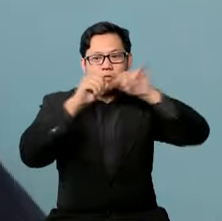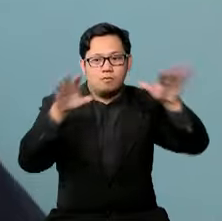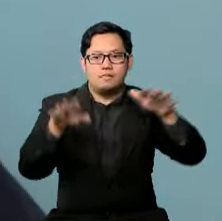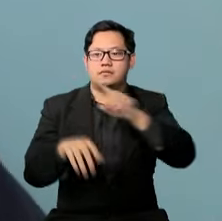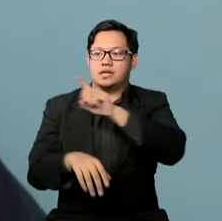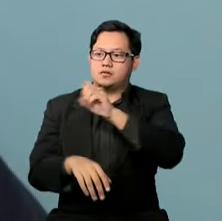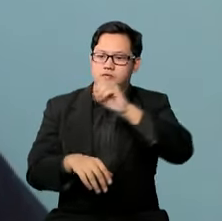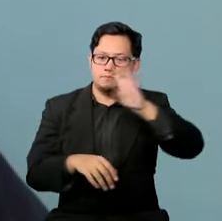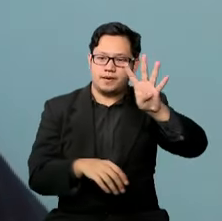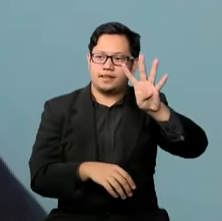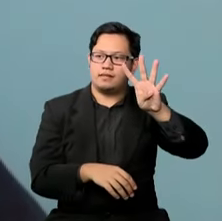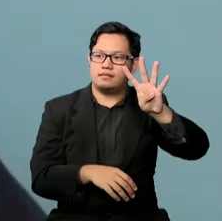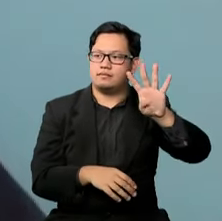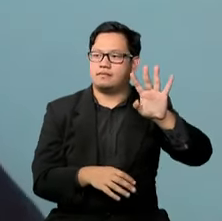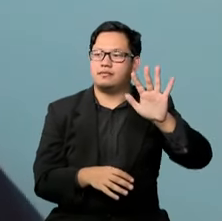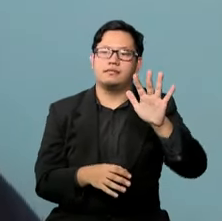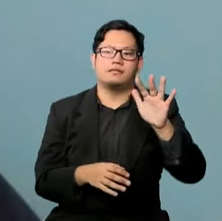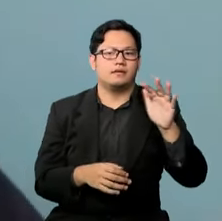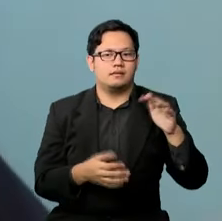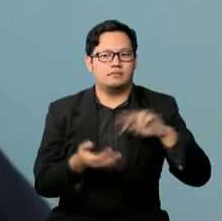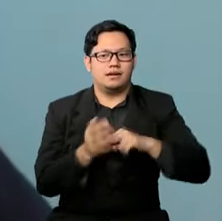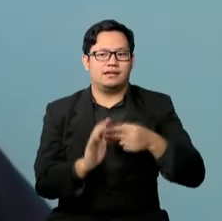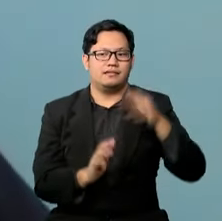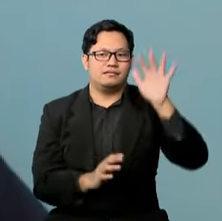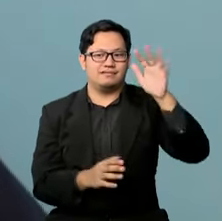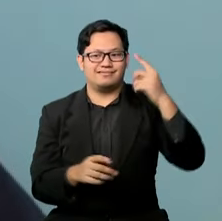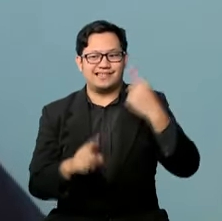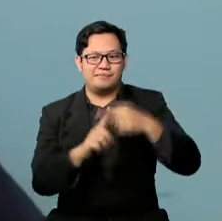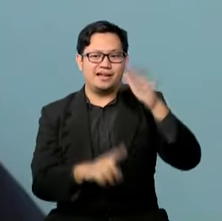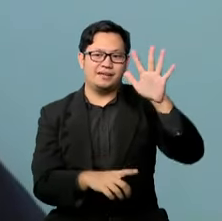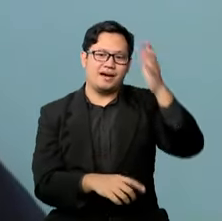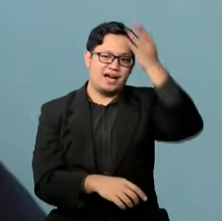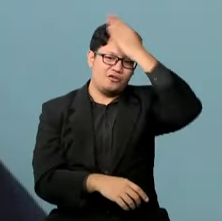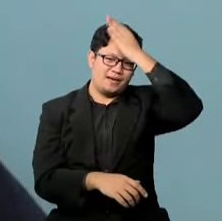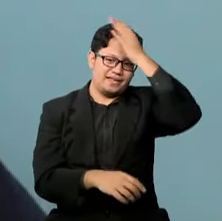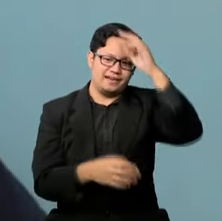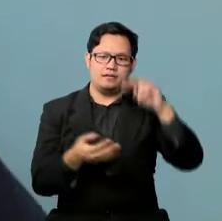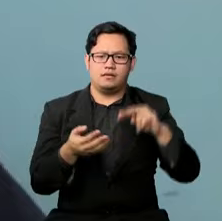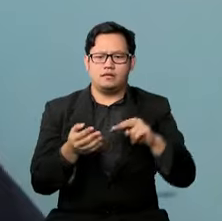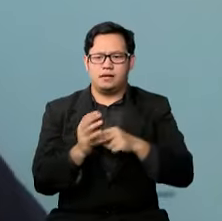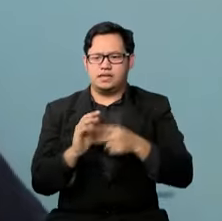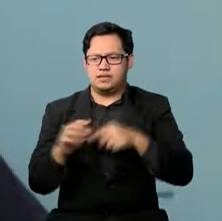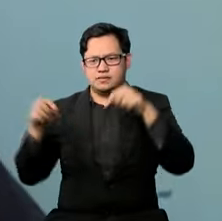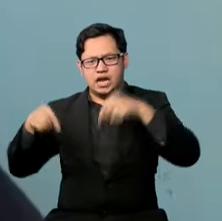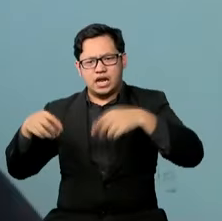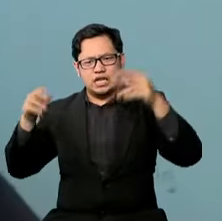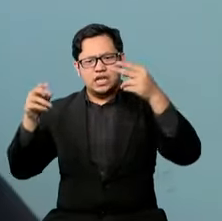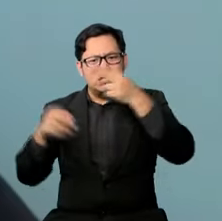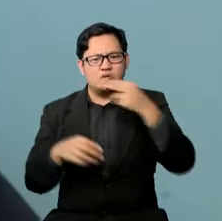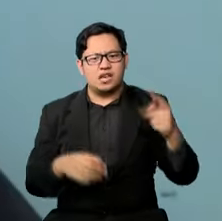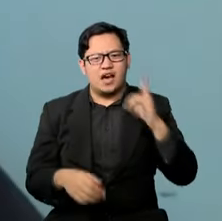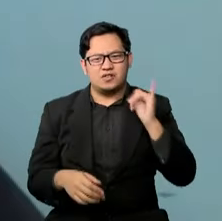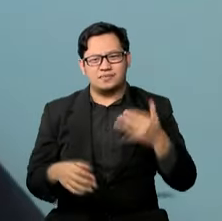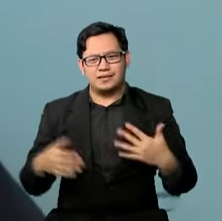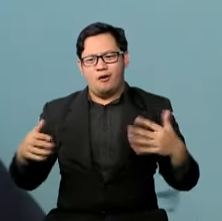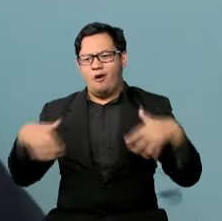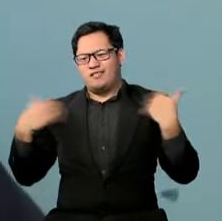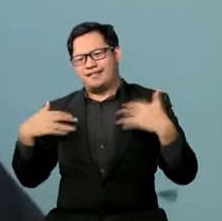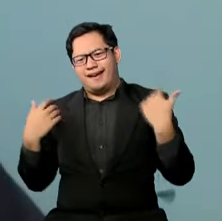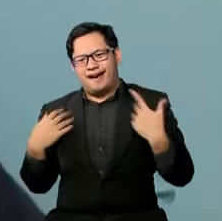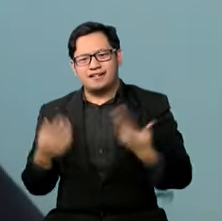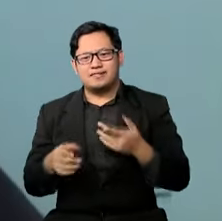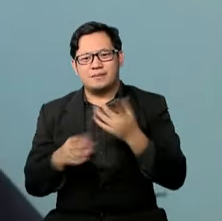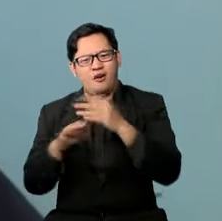145 Kabupaten Apakah ini sudah saatnya Indonesia merayakan Anto Hai tidak